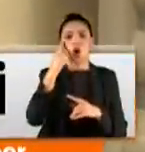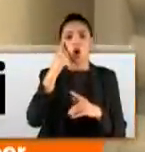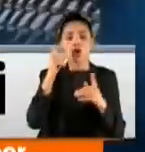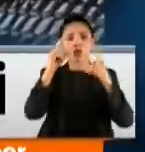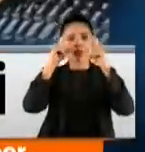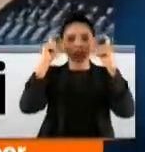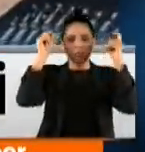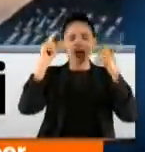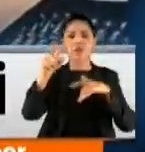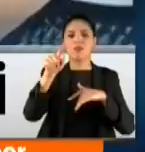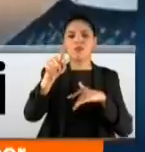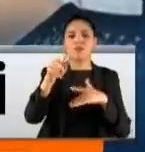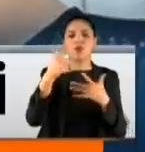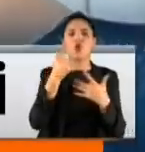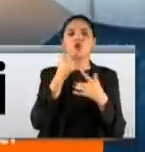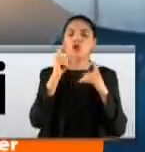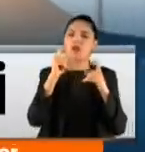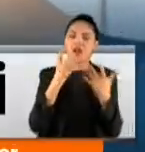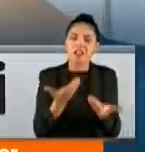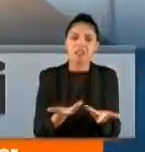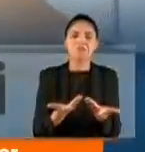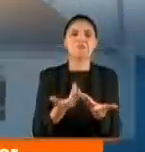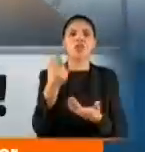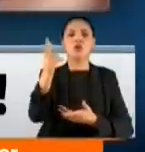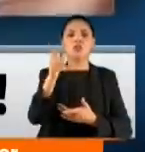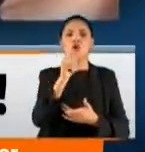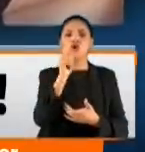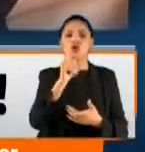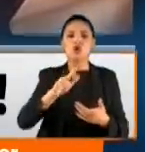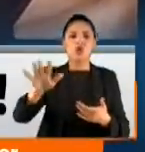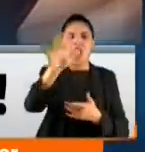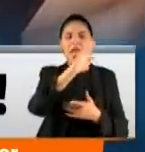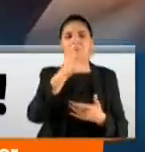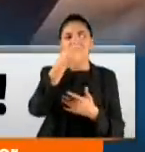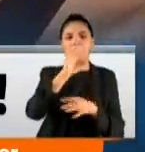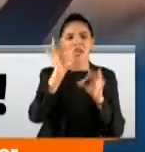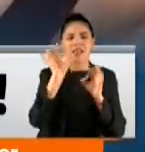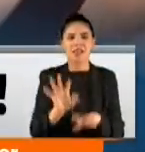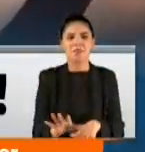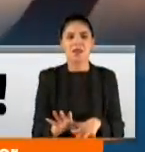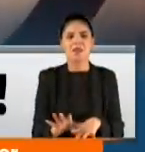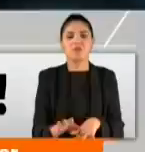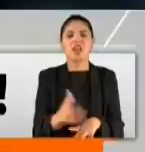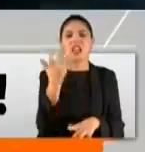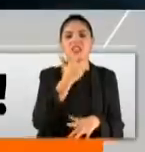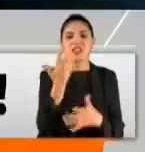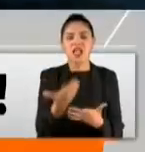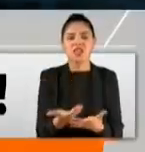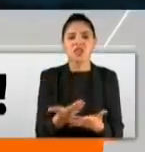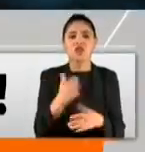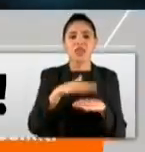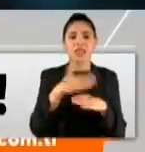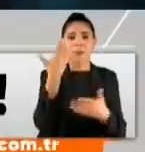ve silikon vadisi dudaklar. Bütün sunucular hepsi birbirine benzemeye başladı. Sanatçılar.